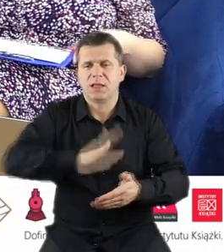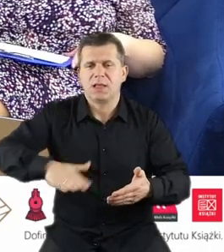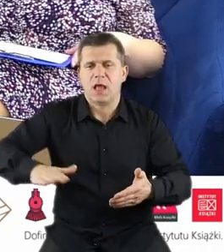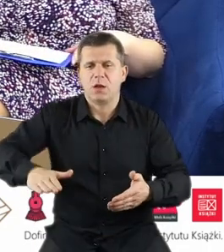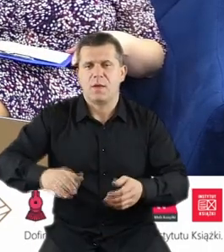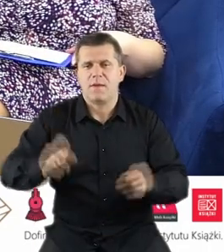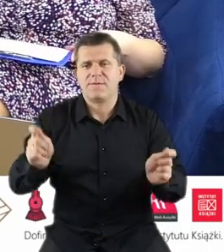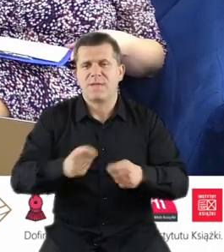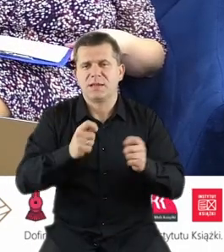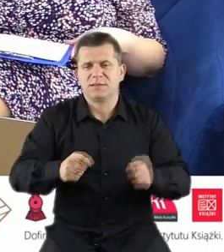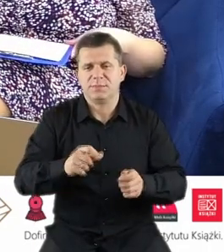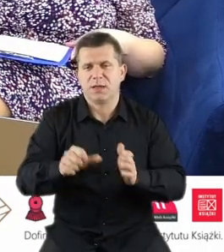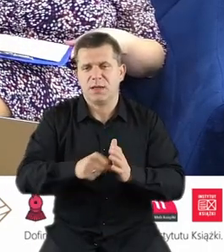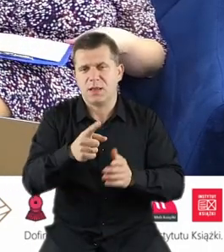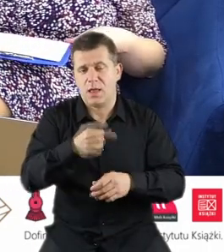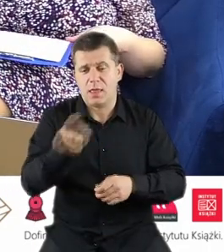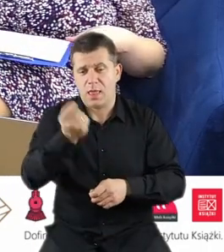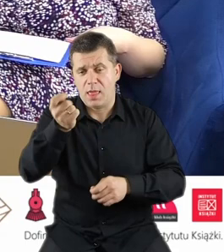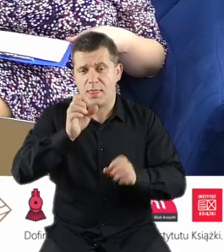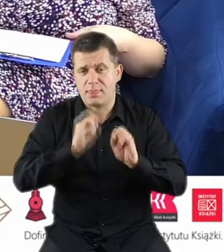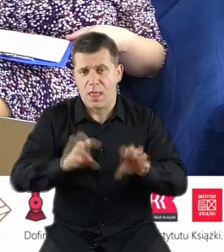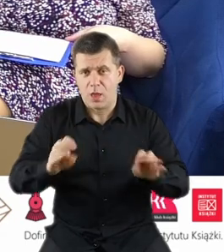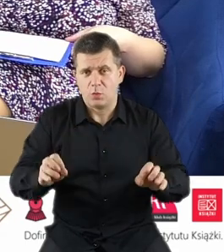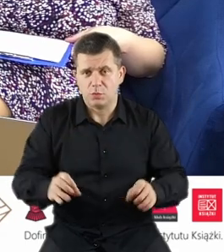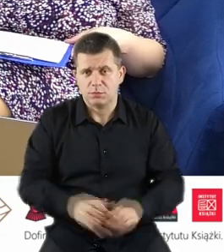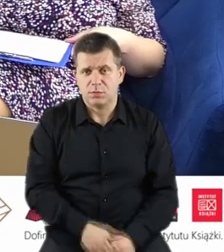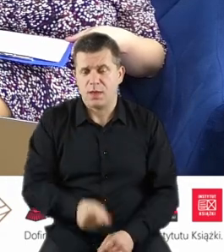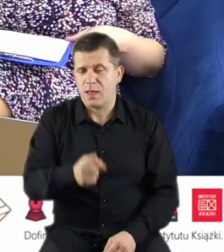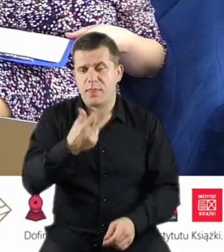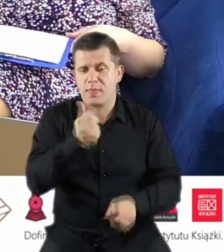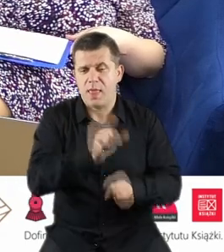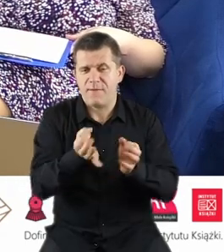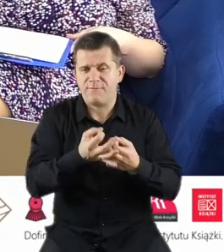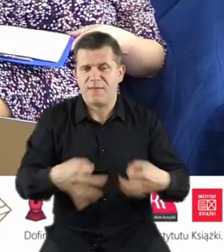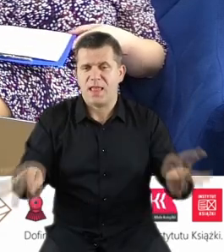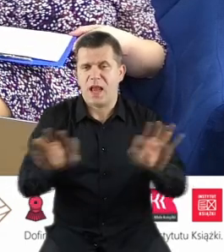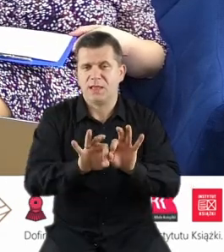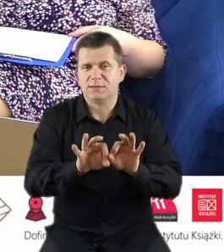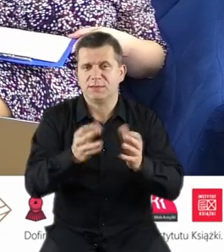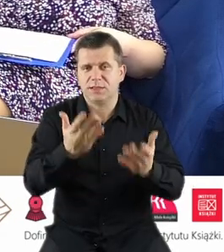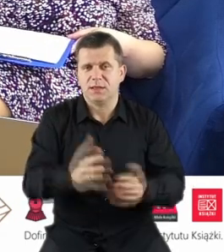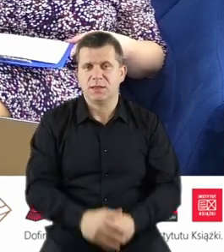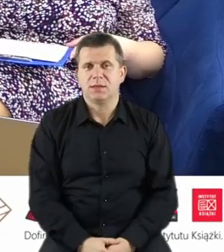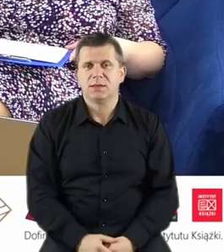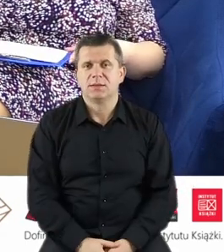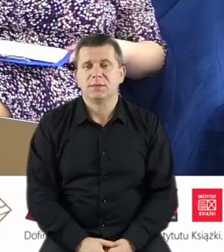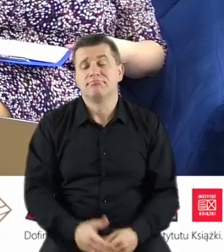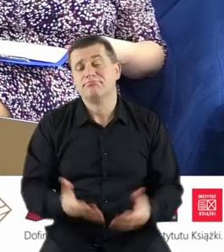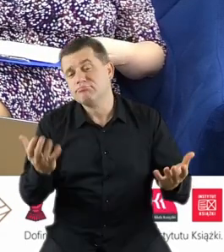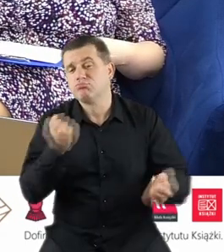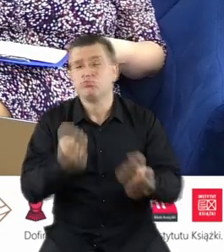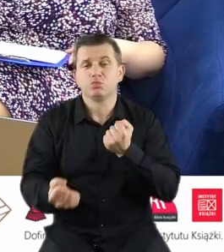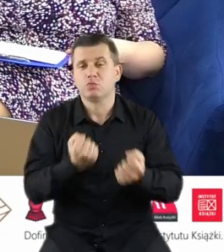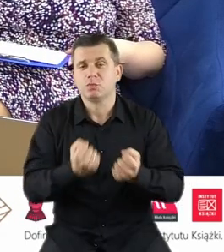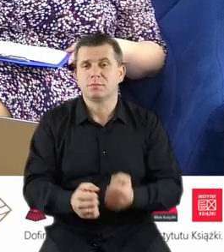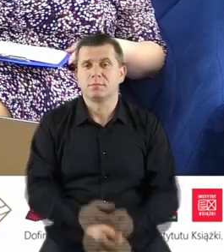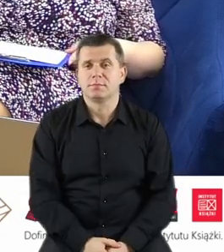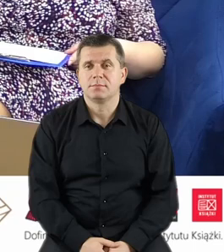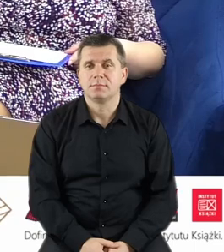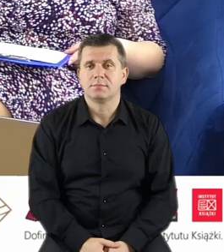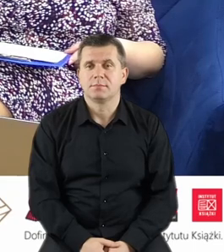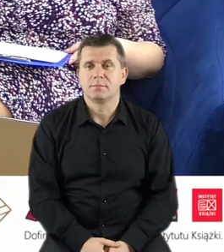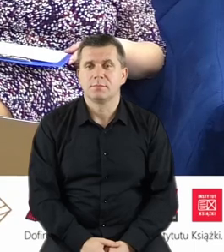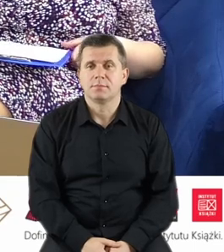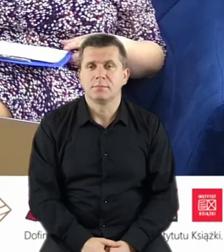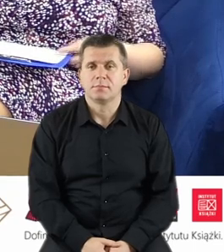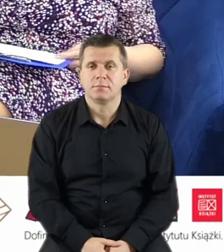tam jako nauczyciel. Tak, No i zgadza niestety się. nie finalista, co mnie bardzo Cóż, zdziwiło. Na dużej liście zdarza się. pan był. Na małej nie